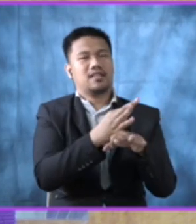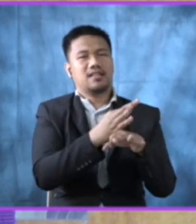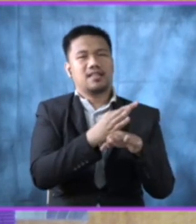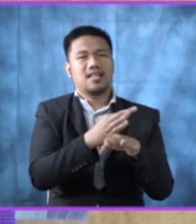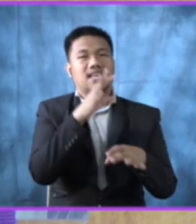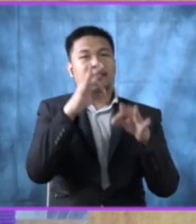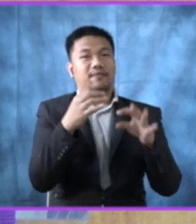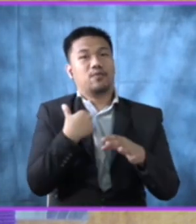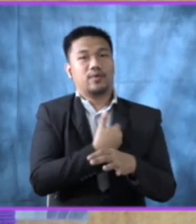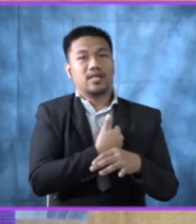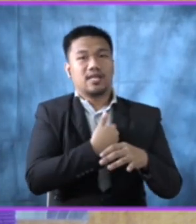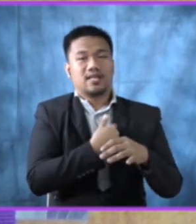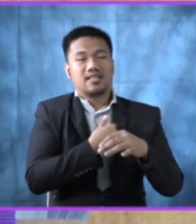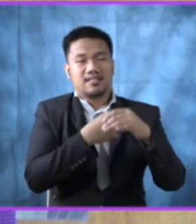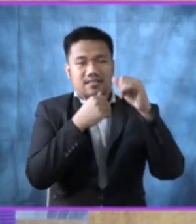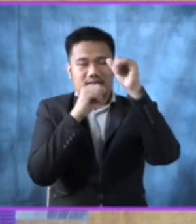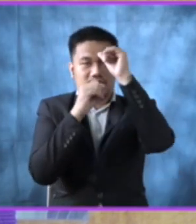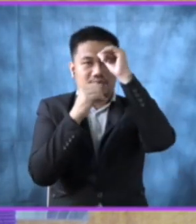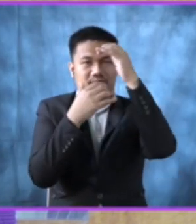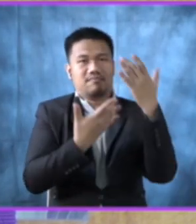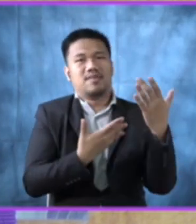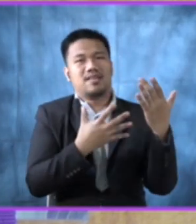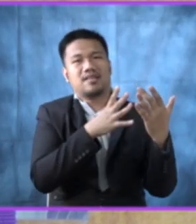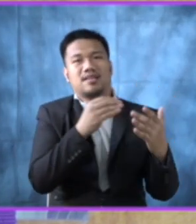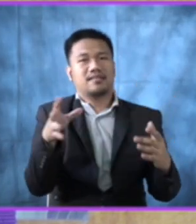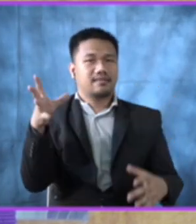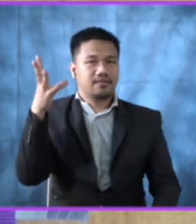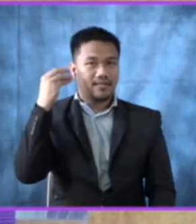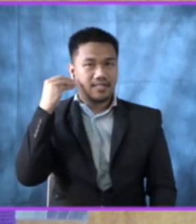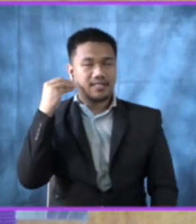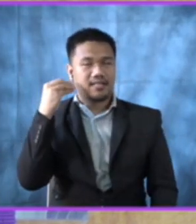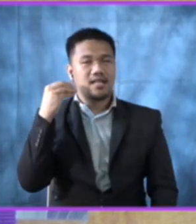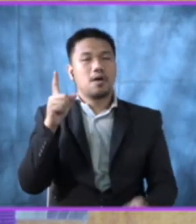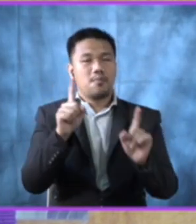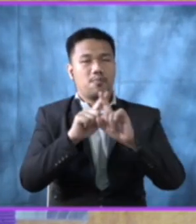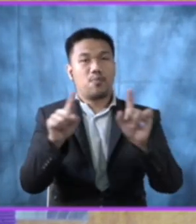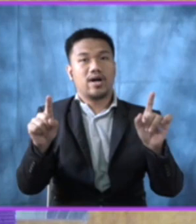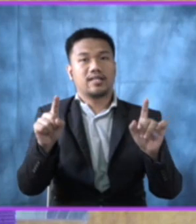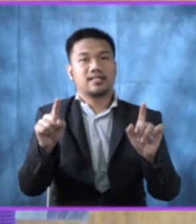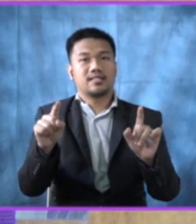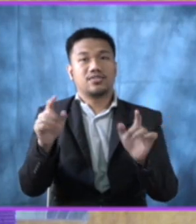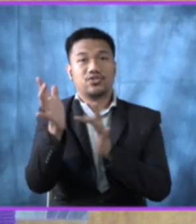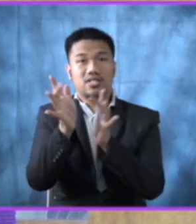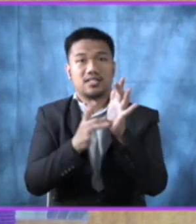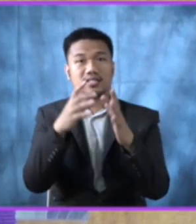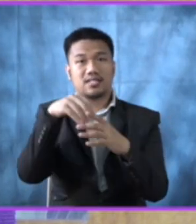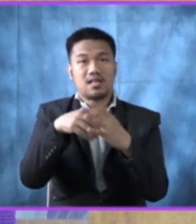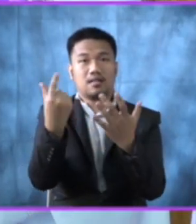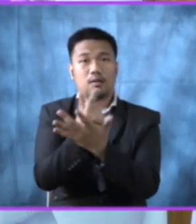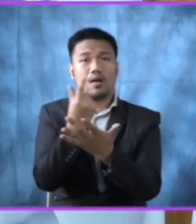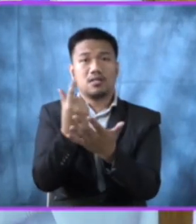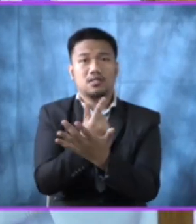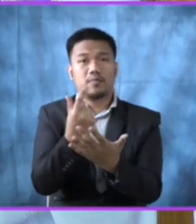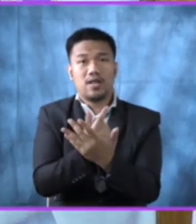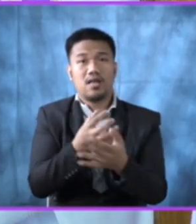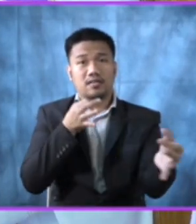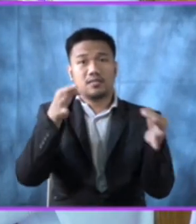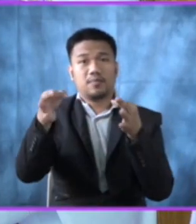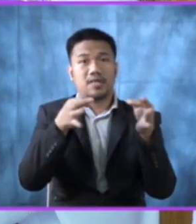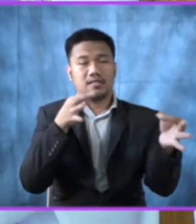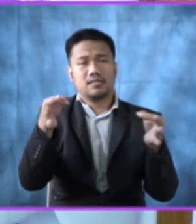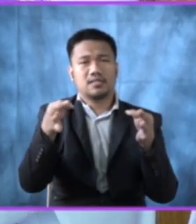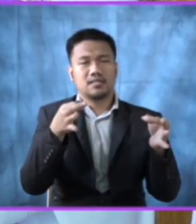ang makinig at sumunod. Pakinggan natin ang sinasabi ni Kristo sa ating ebanghelyo ngayon. Mas nakakahiya